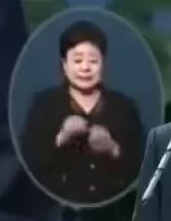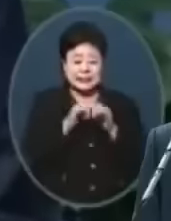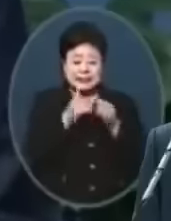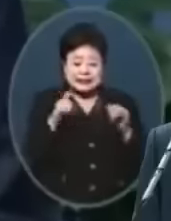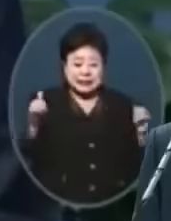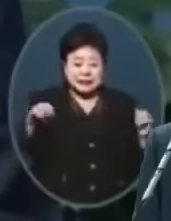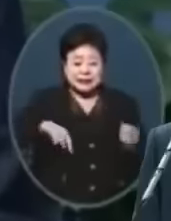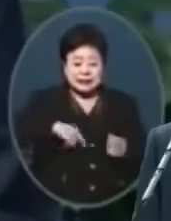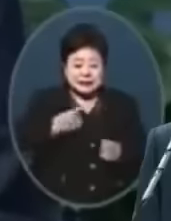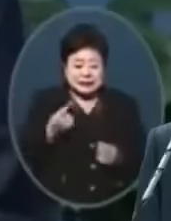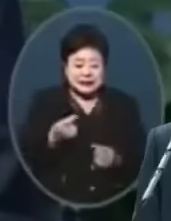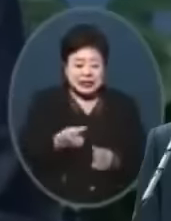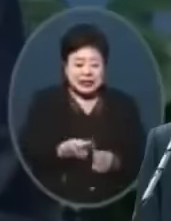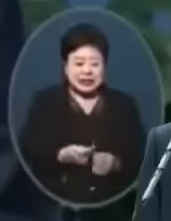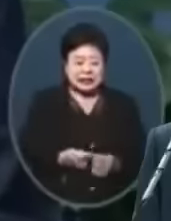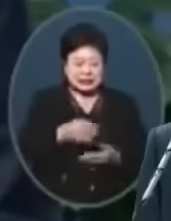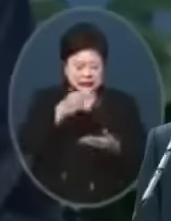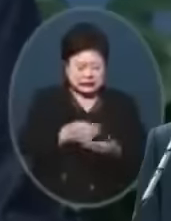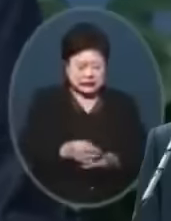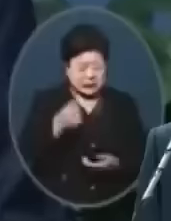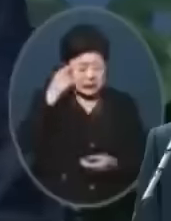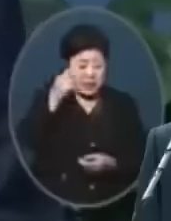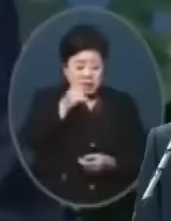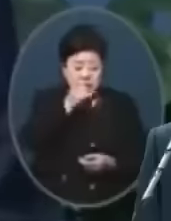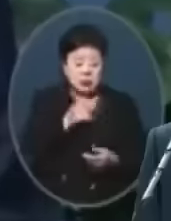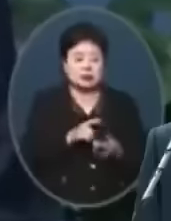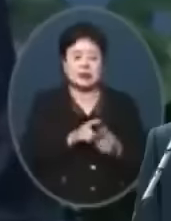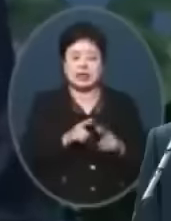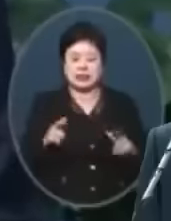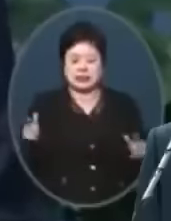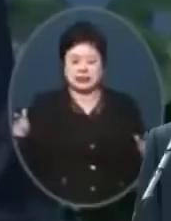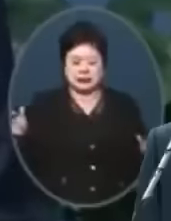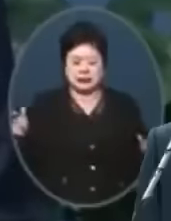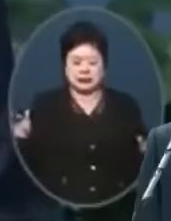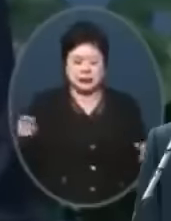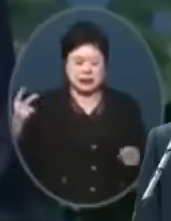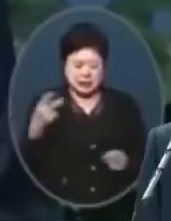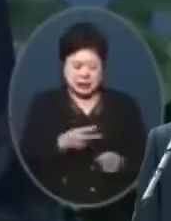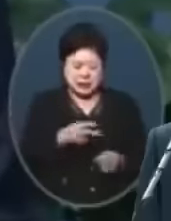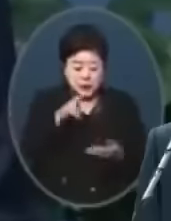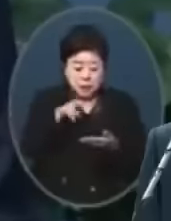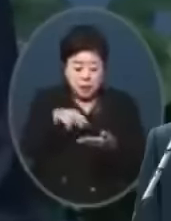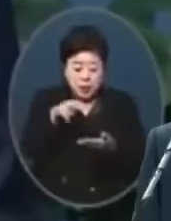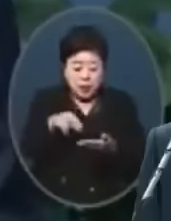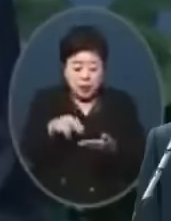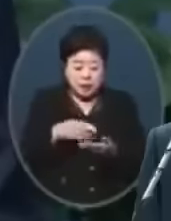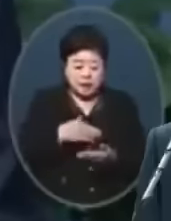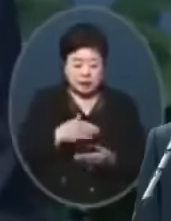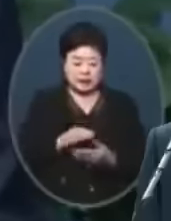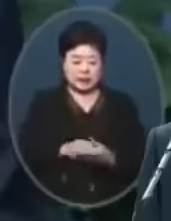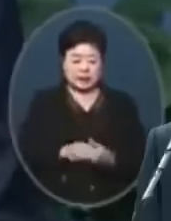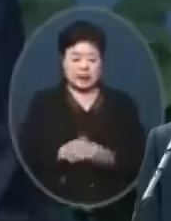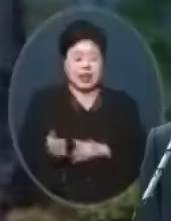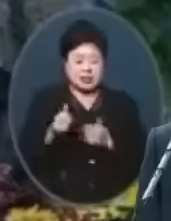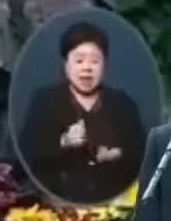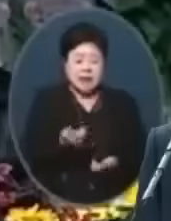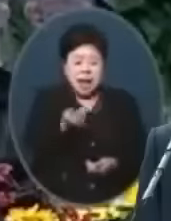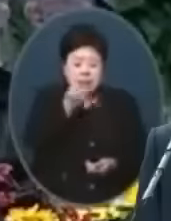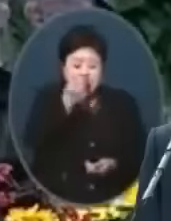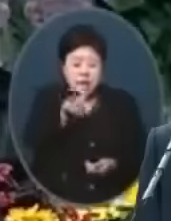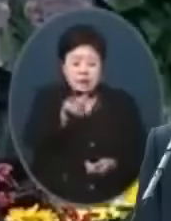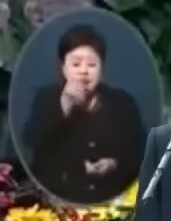사람들은 자기를 가치 없이 생각할 때가 많은데 그렇지 않습니다. 다시 한번 읽어볼까요? 내가 확신하노니 사망이나